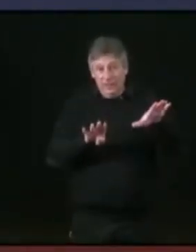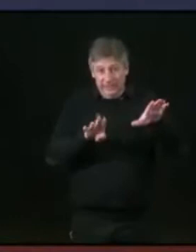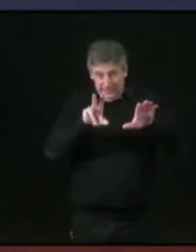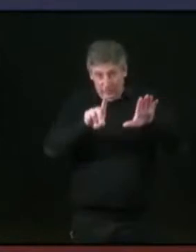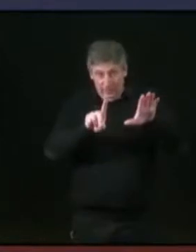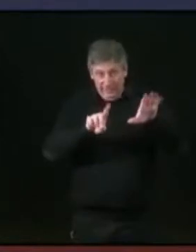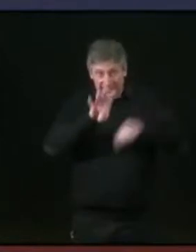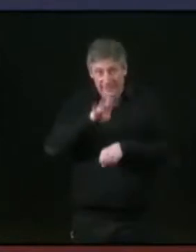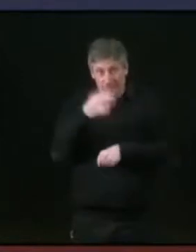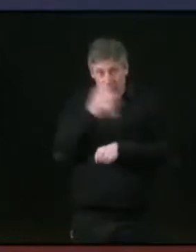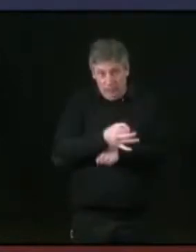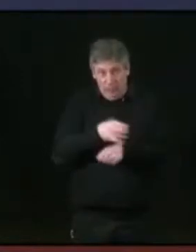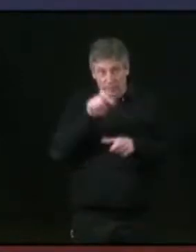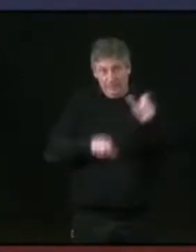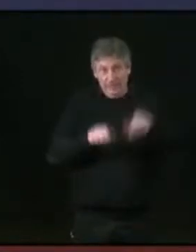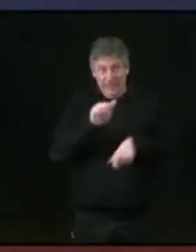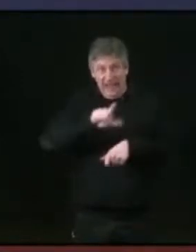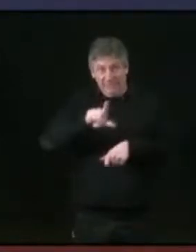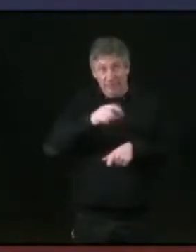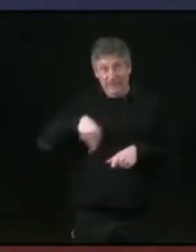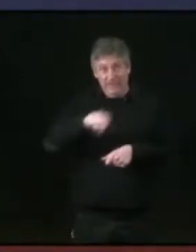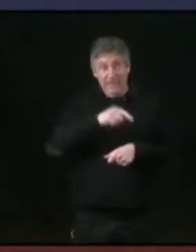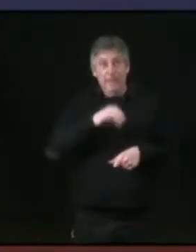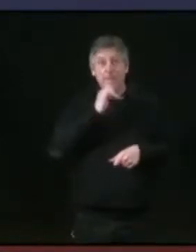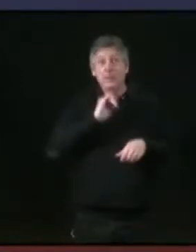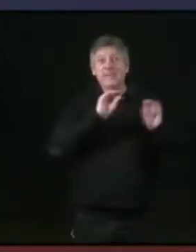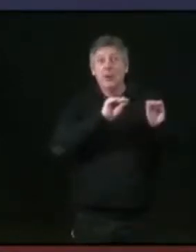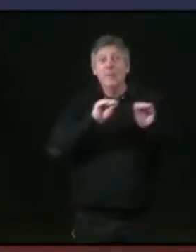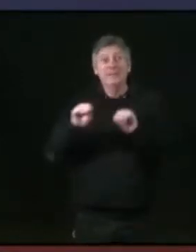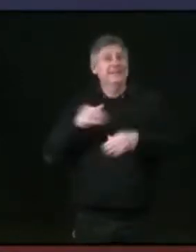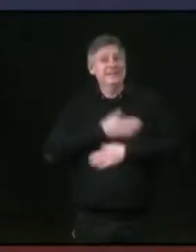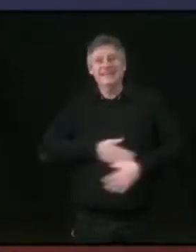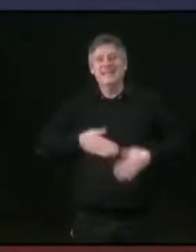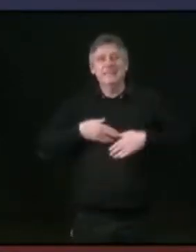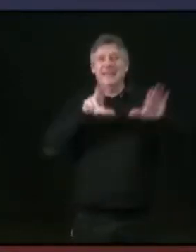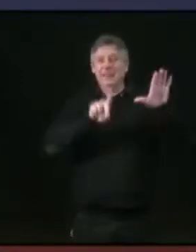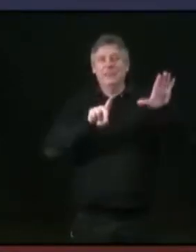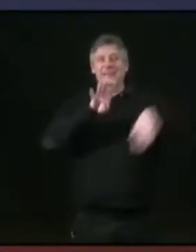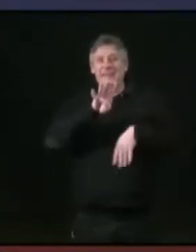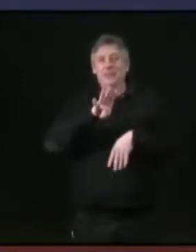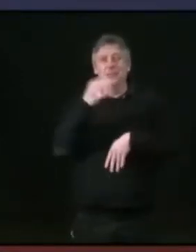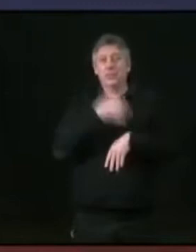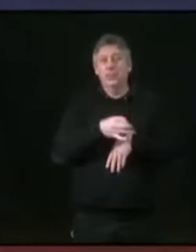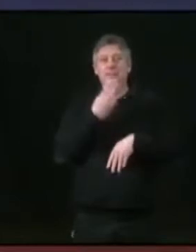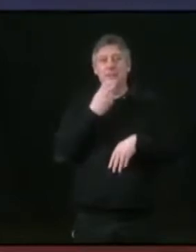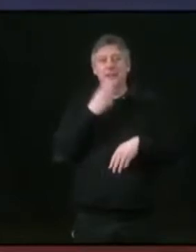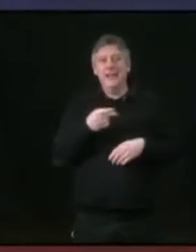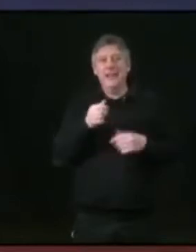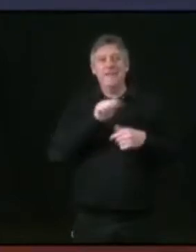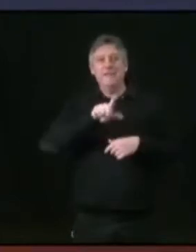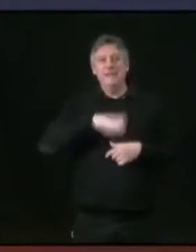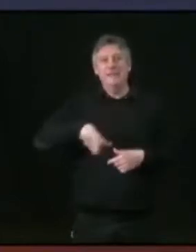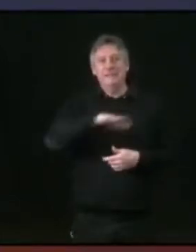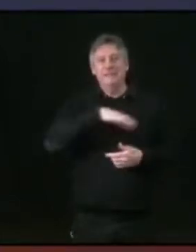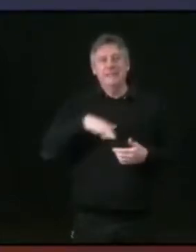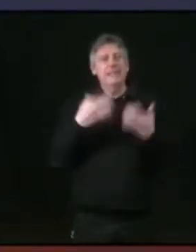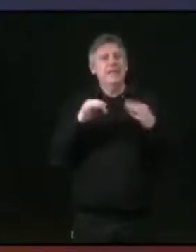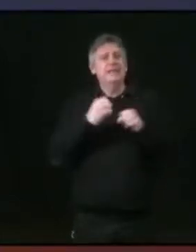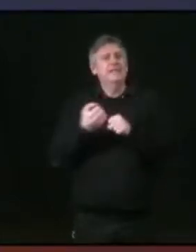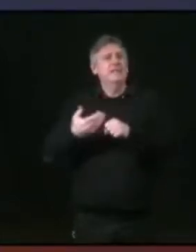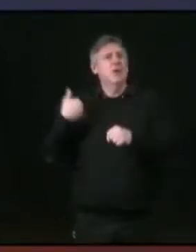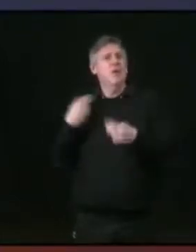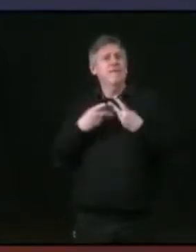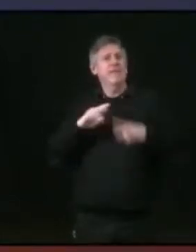84% des Alfortvillais sont satisfaits du petit commerce à Alfortville. On leur aurait posé la même question il y a 10 ans, je ne pense pas qu'on aurait eu dans une ville